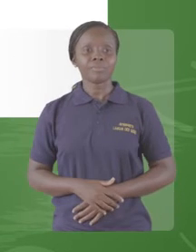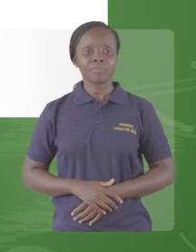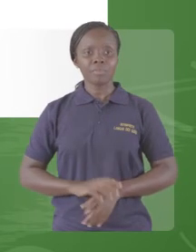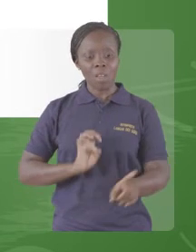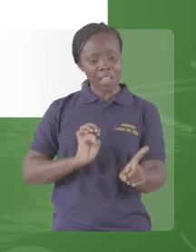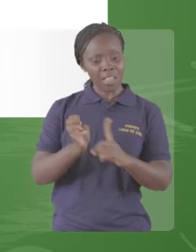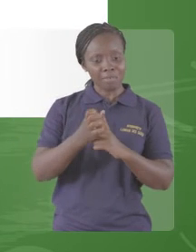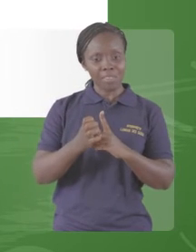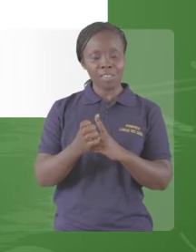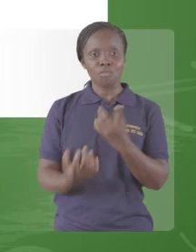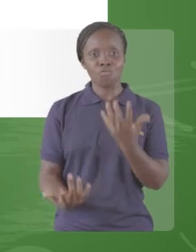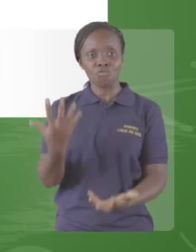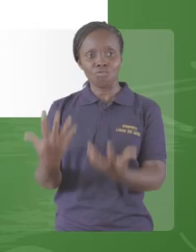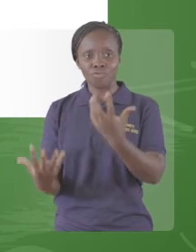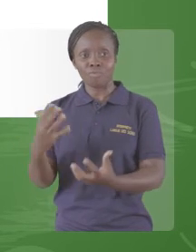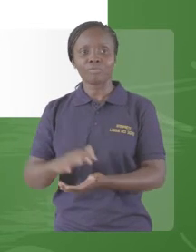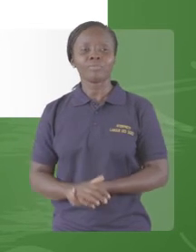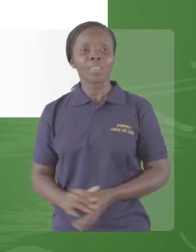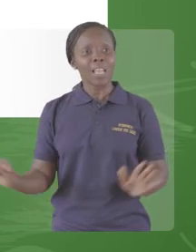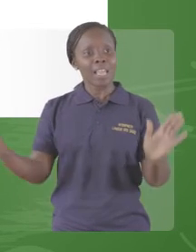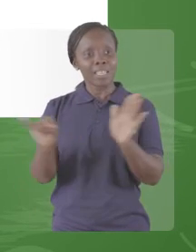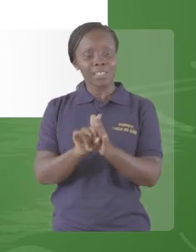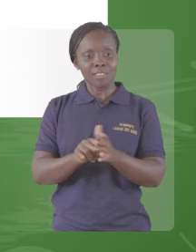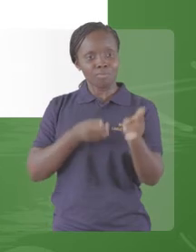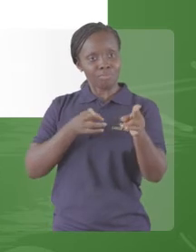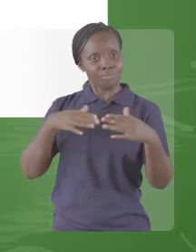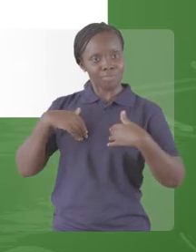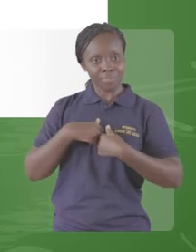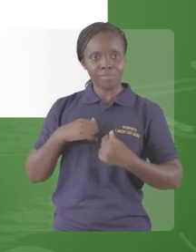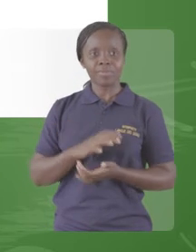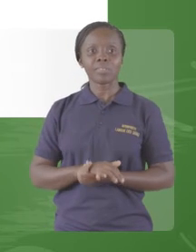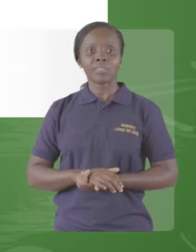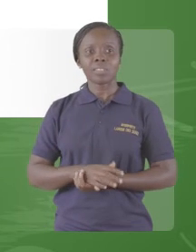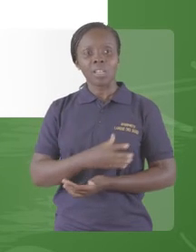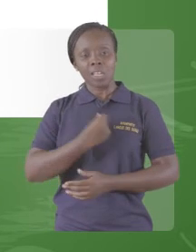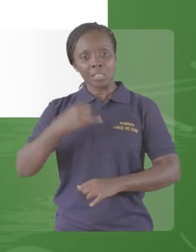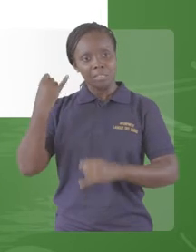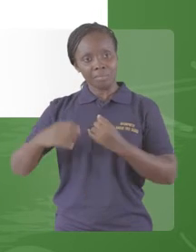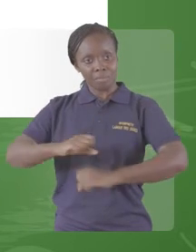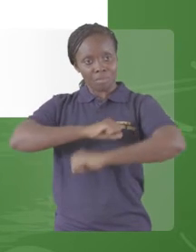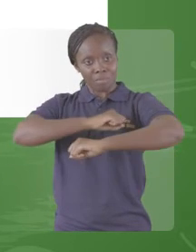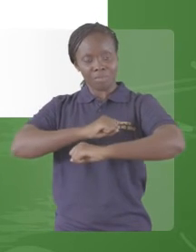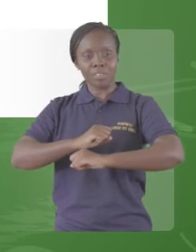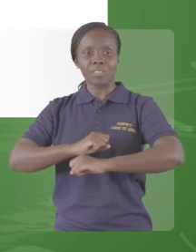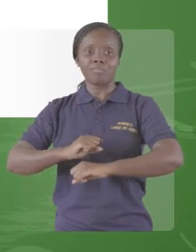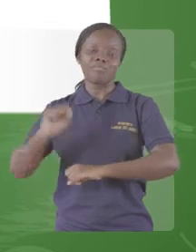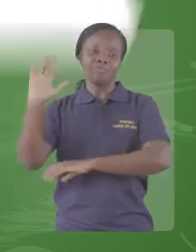éviter les feux de brousse, le braconnage et protéger les parcs et